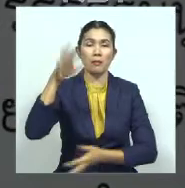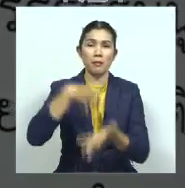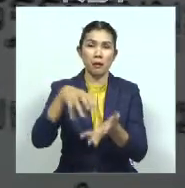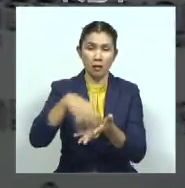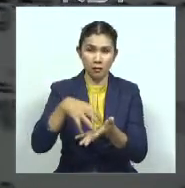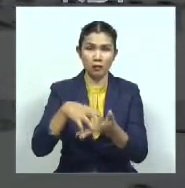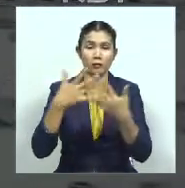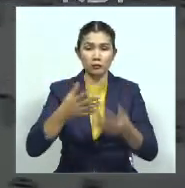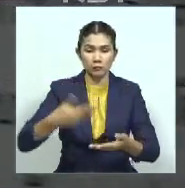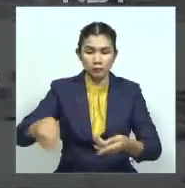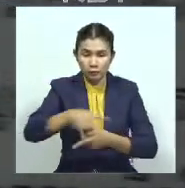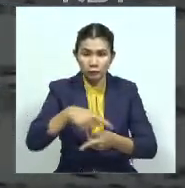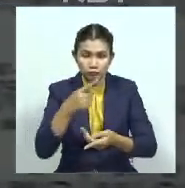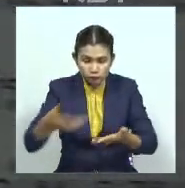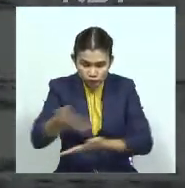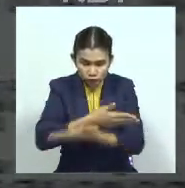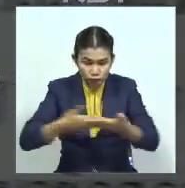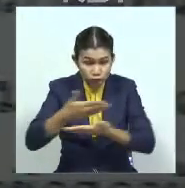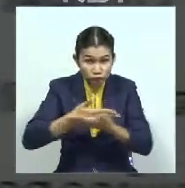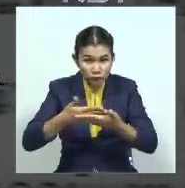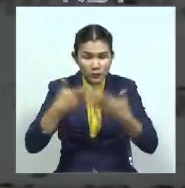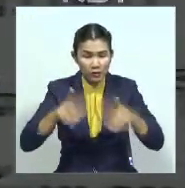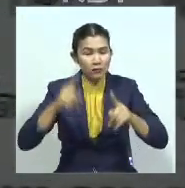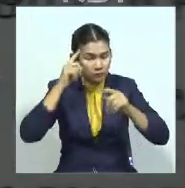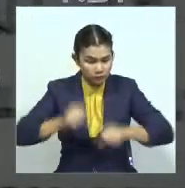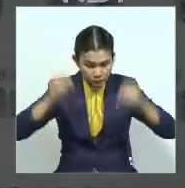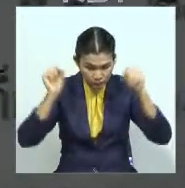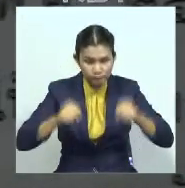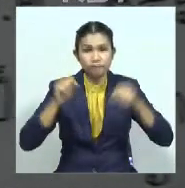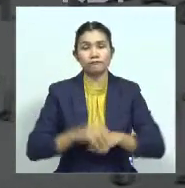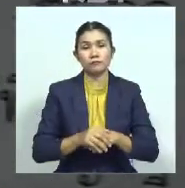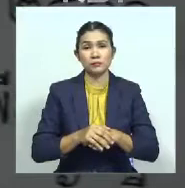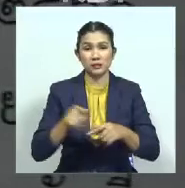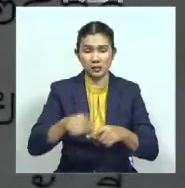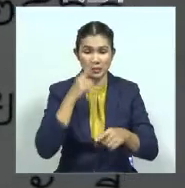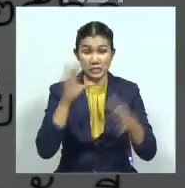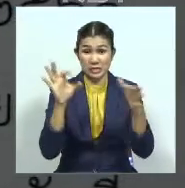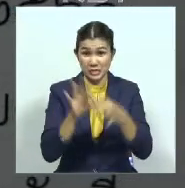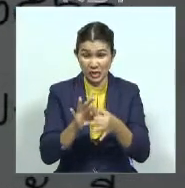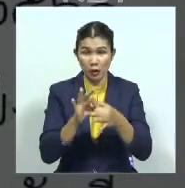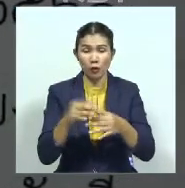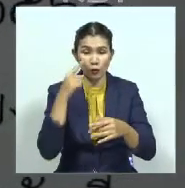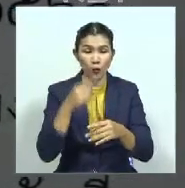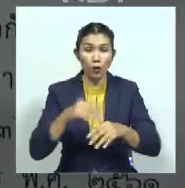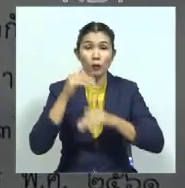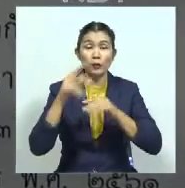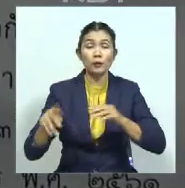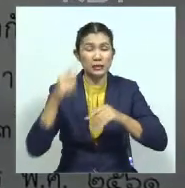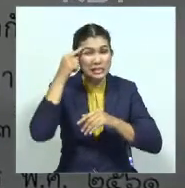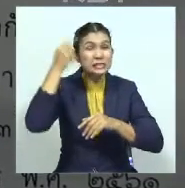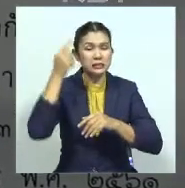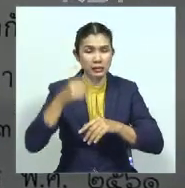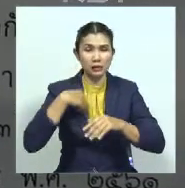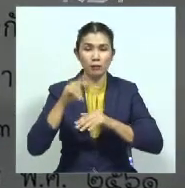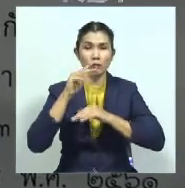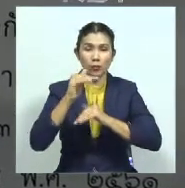ที่ประชุมได้ปรึกษาหารือร่วมกันก่อนลงมติวินิจฉัยว่าหลักการเกี่ยวกับการกำหนดหลักเกณฑ์และวิธีคิดค